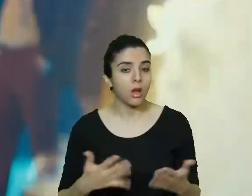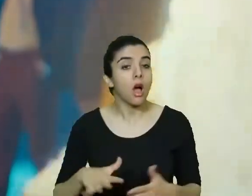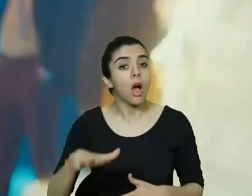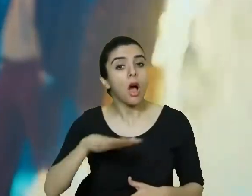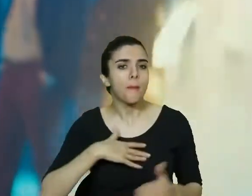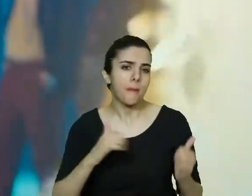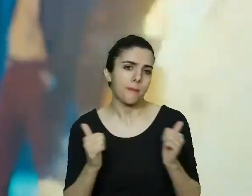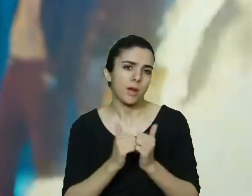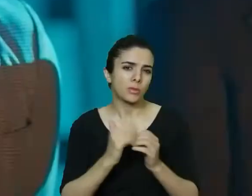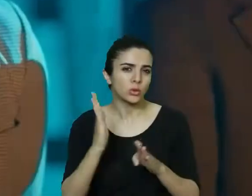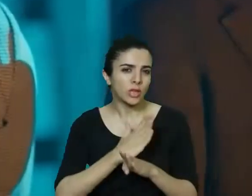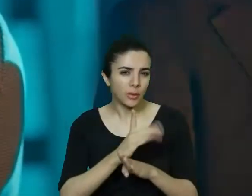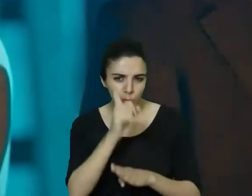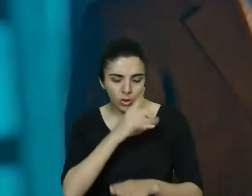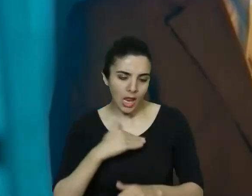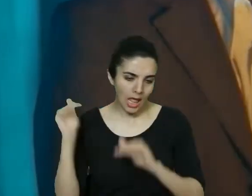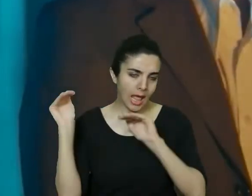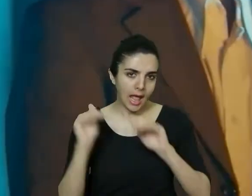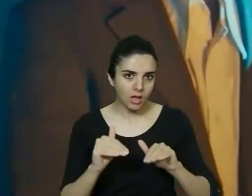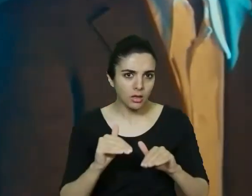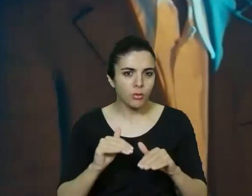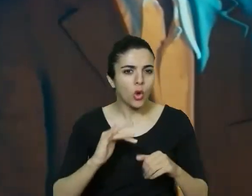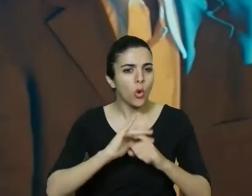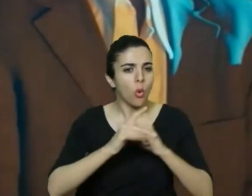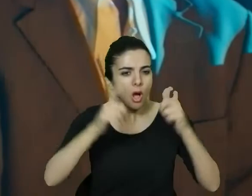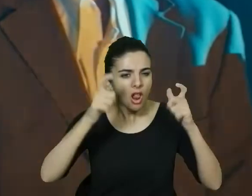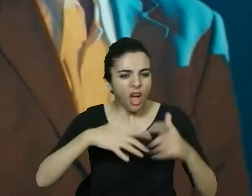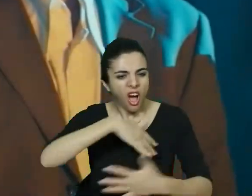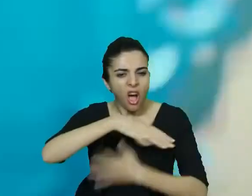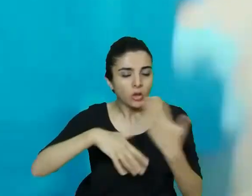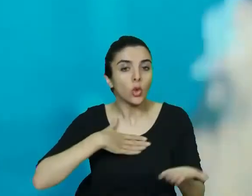Hepimiz aynı nedenle buradayız. Ülkeyi kaostan kurtarıp